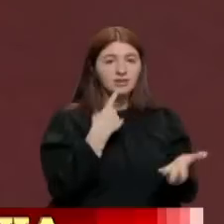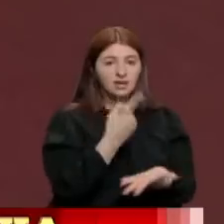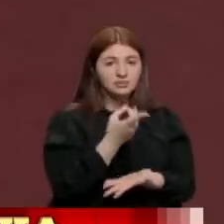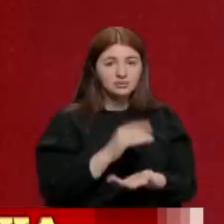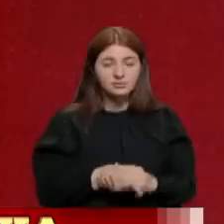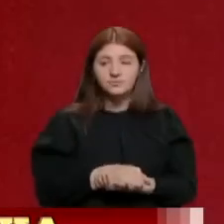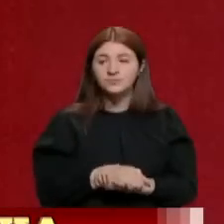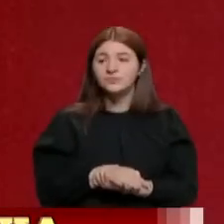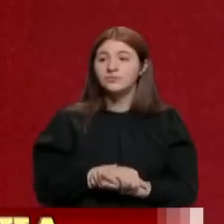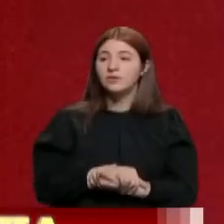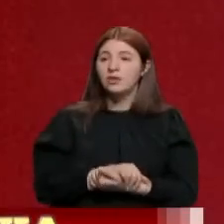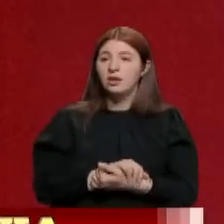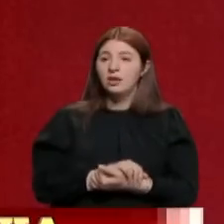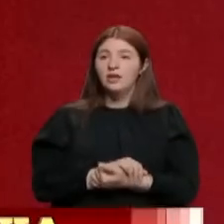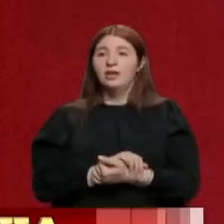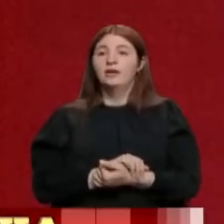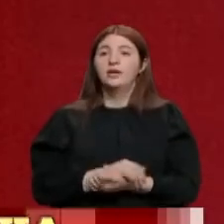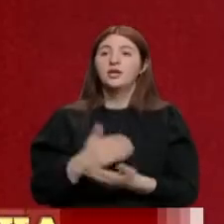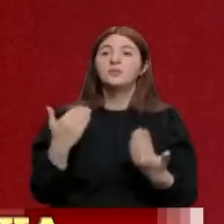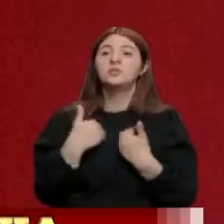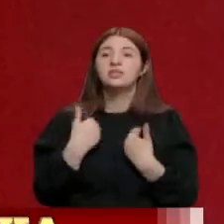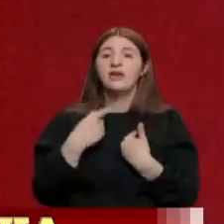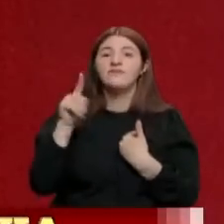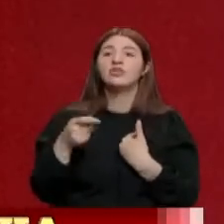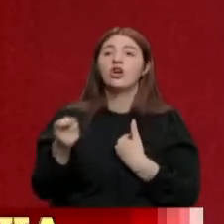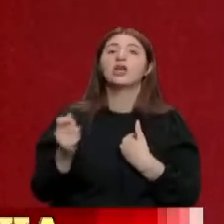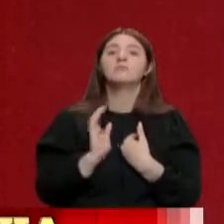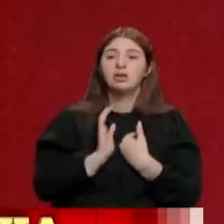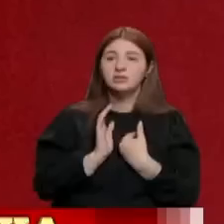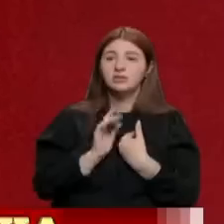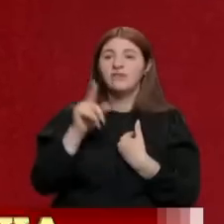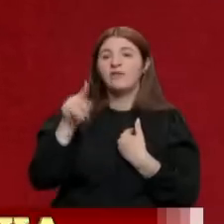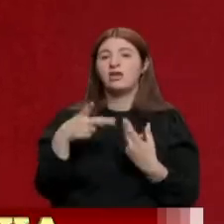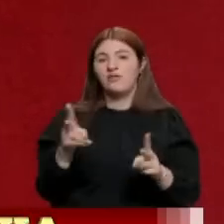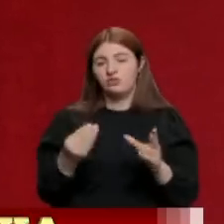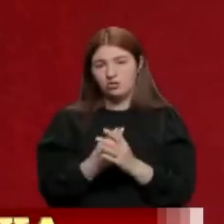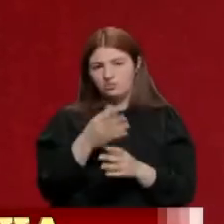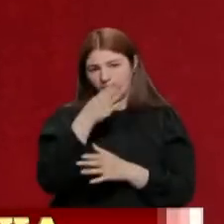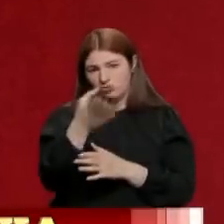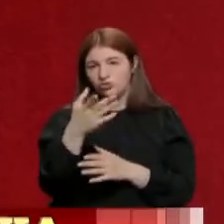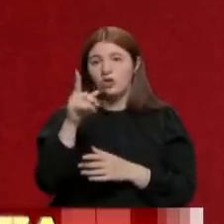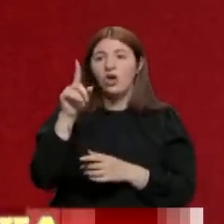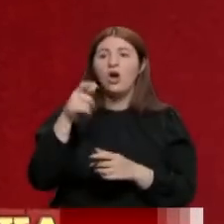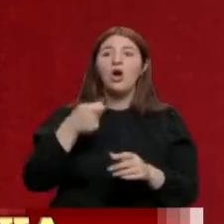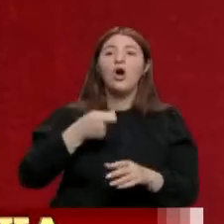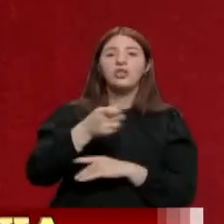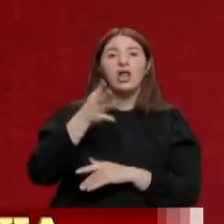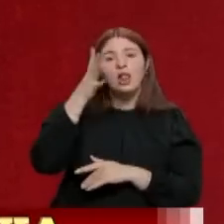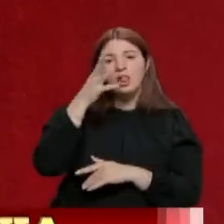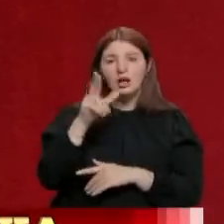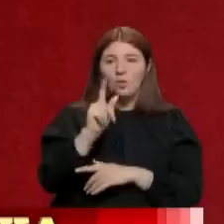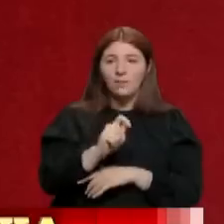Bakın. Şimdi bizde vergi ödenmez, vergi affı çıkar. Biliyorsunuz ödeyen keriz durumuna